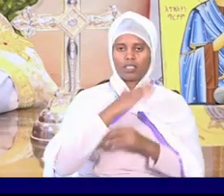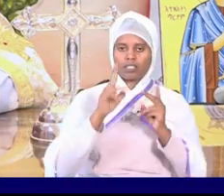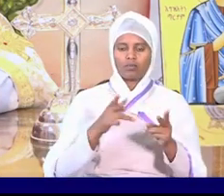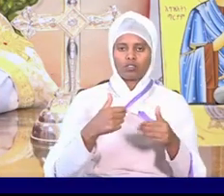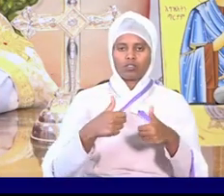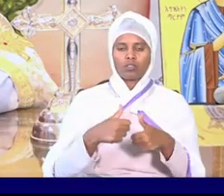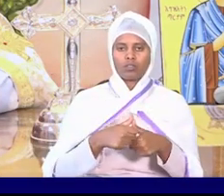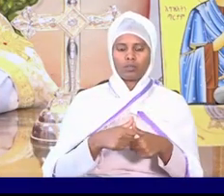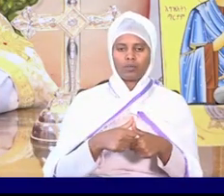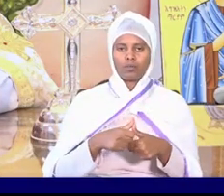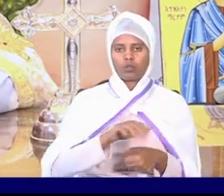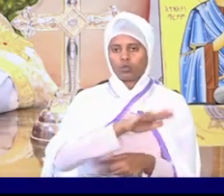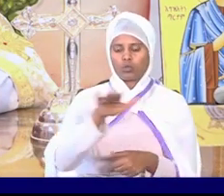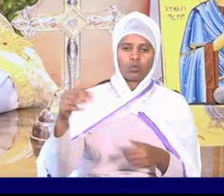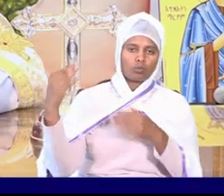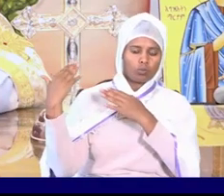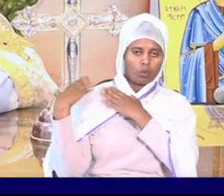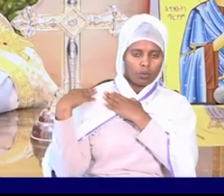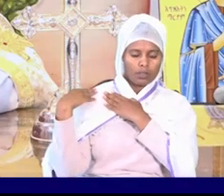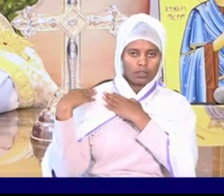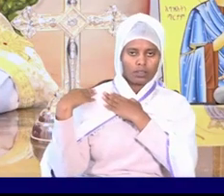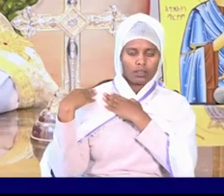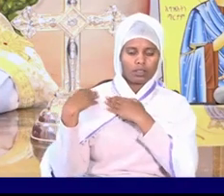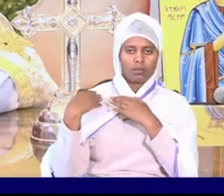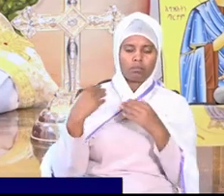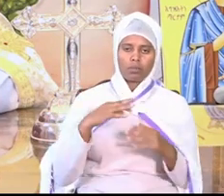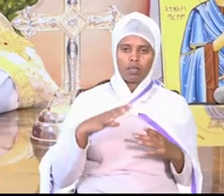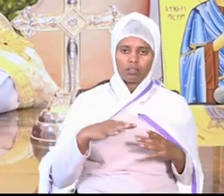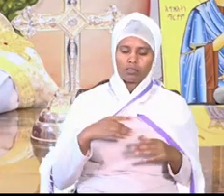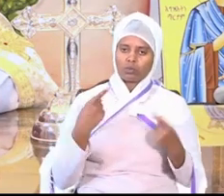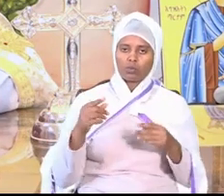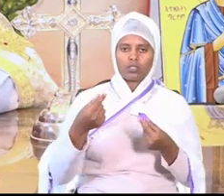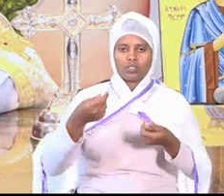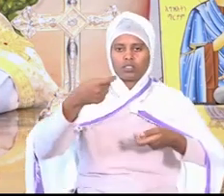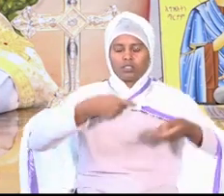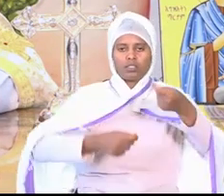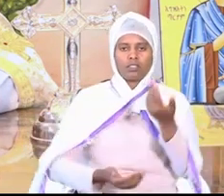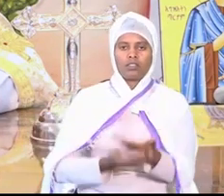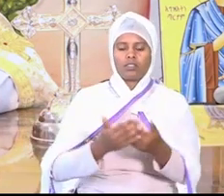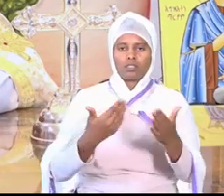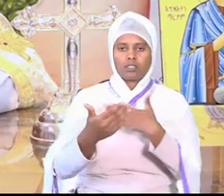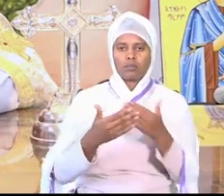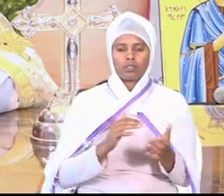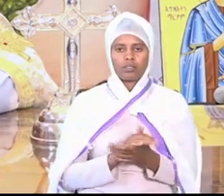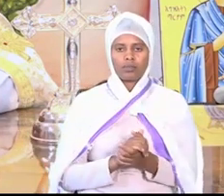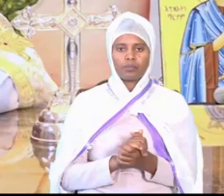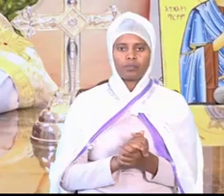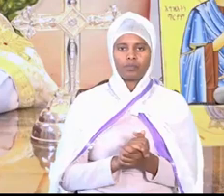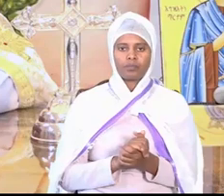عقمنا كم زفقدو بقلبات كوني بهابتي ايدي ايدكا كنبل